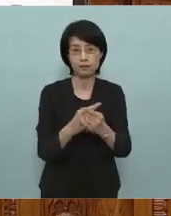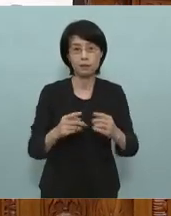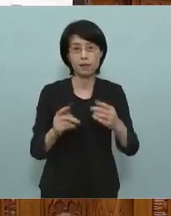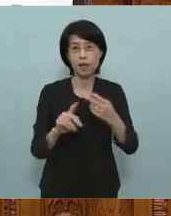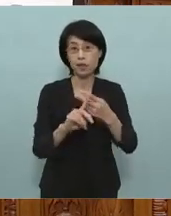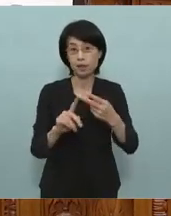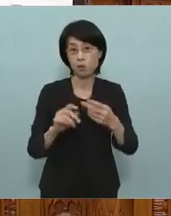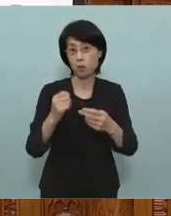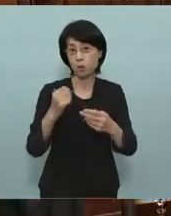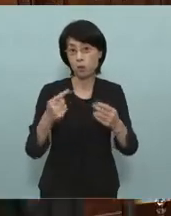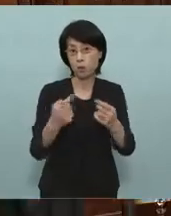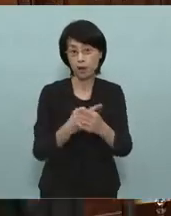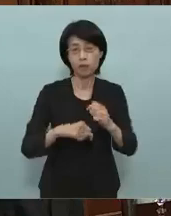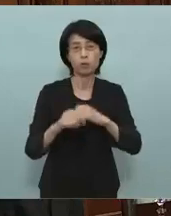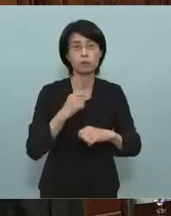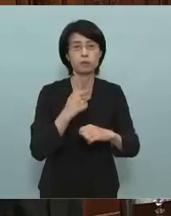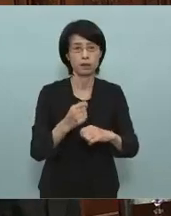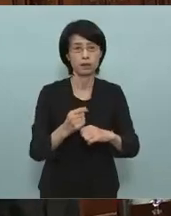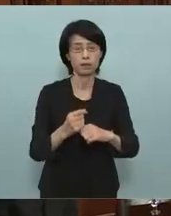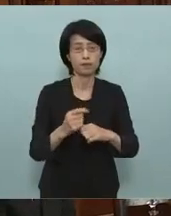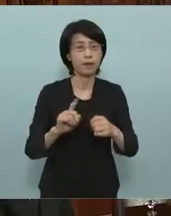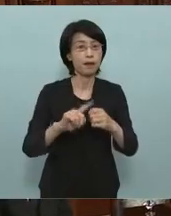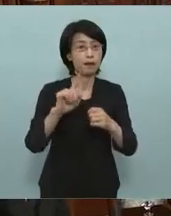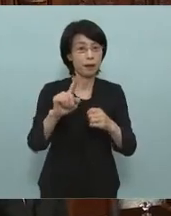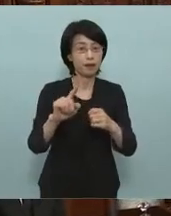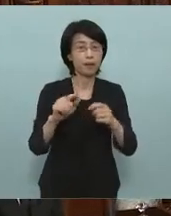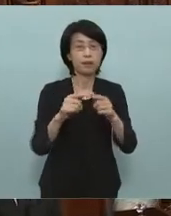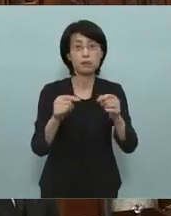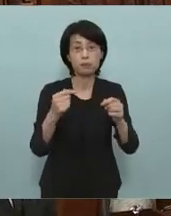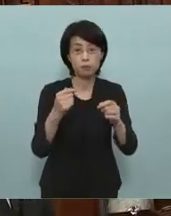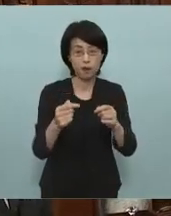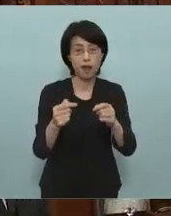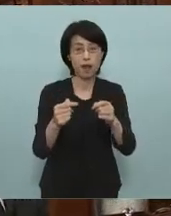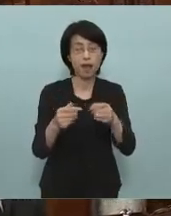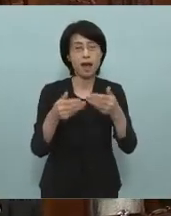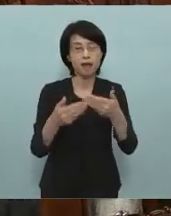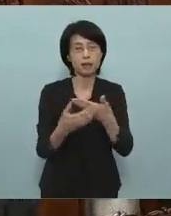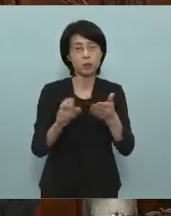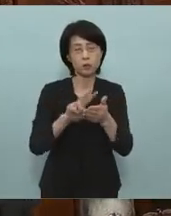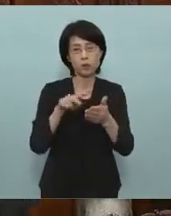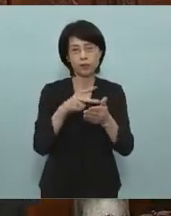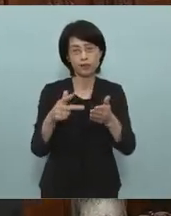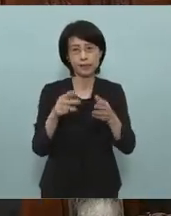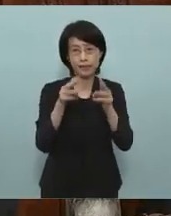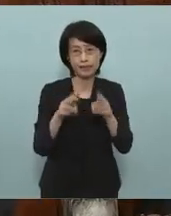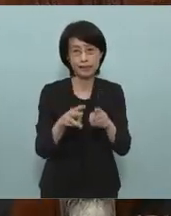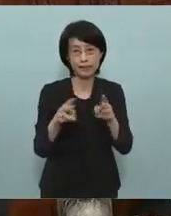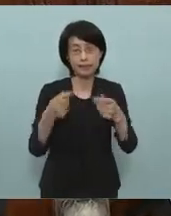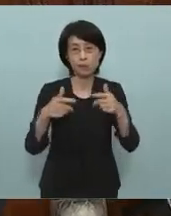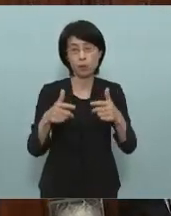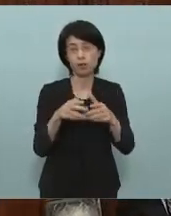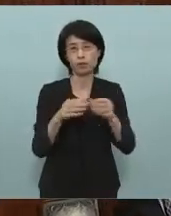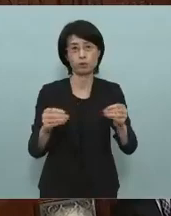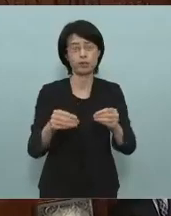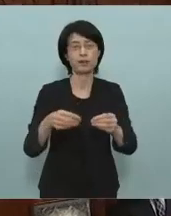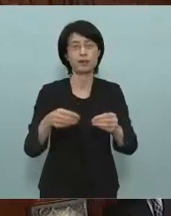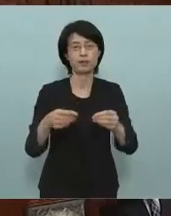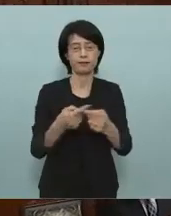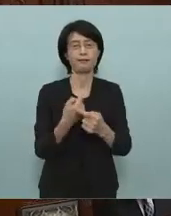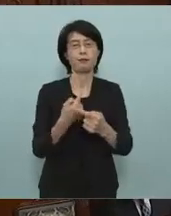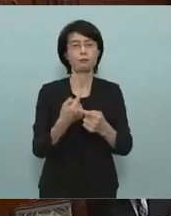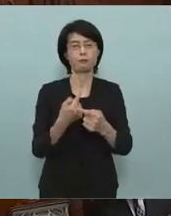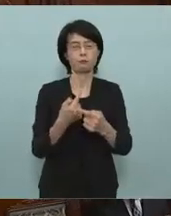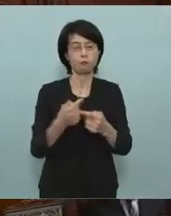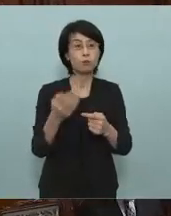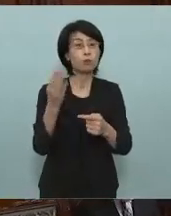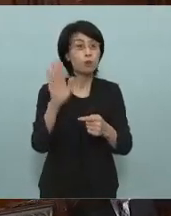に取り組みます来年我が国はアプリ非常に理事国となり5月にはG7